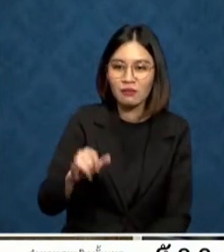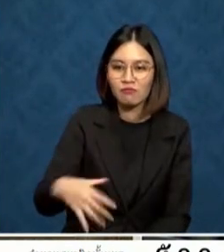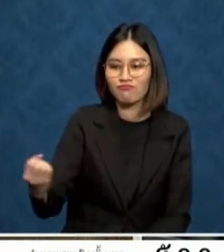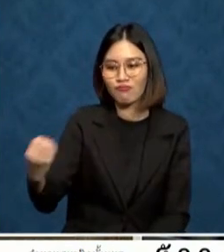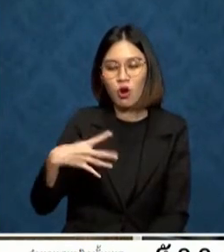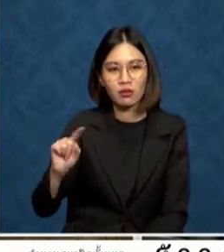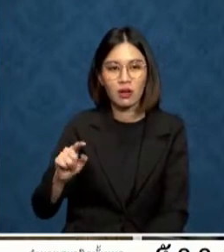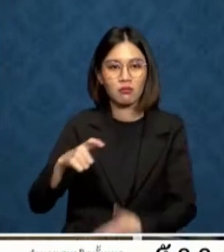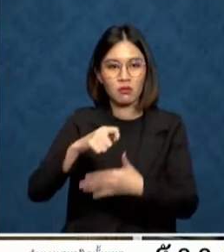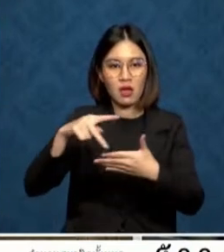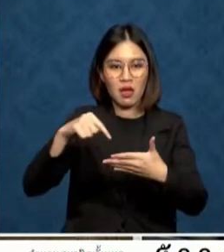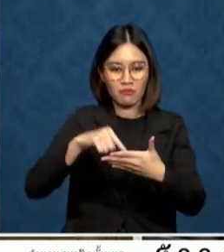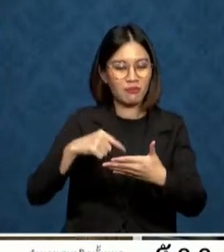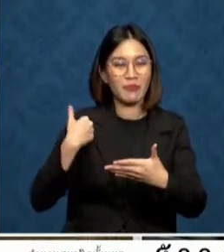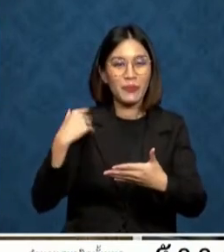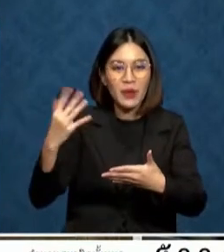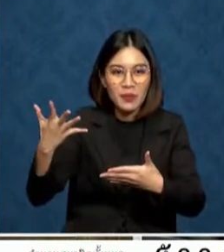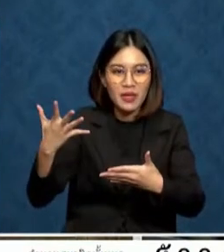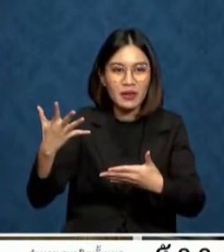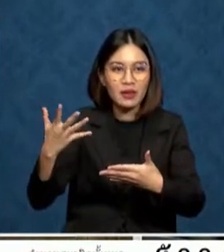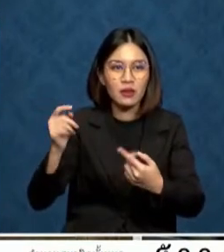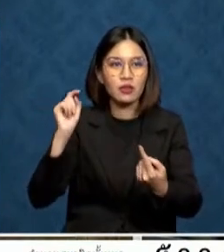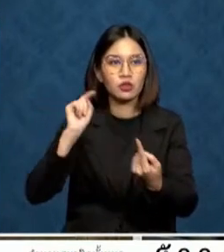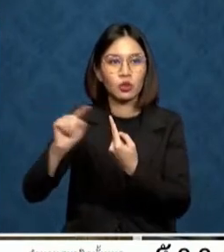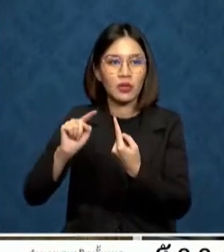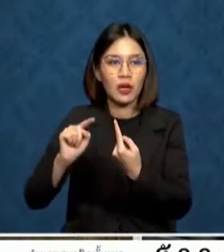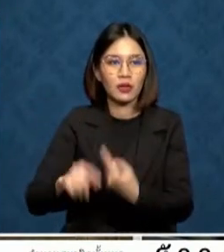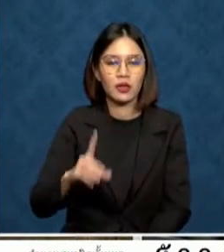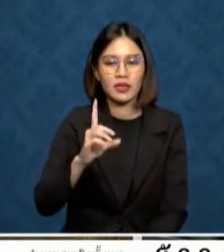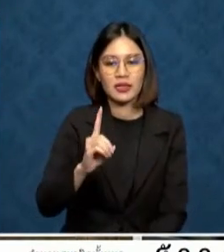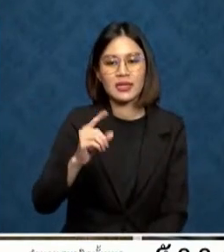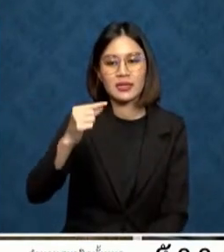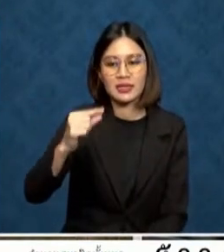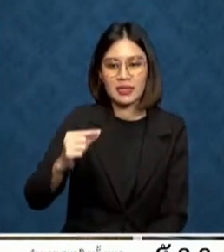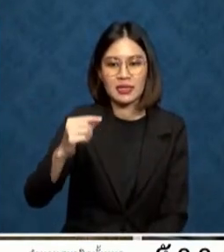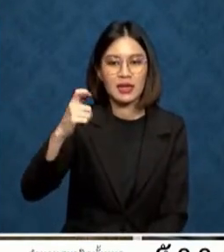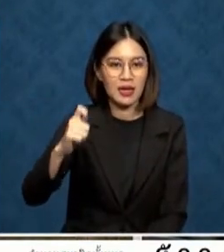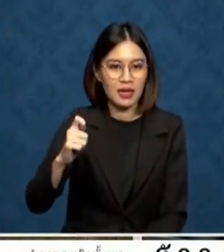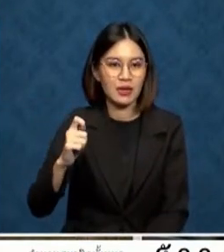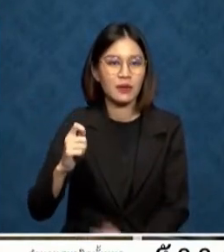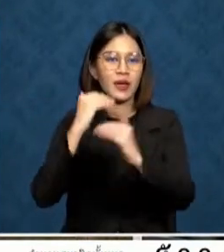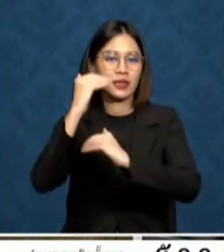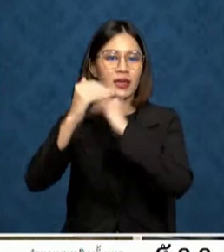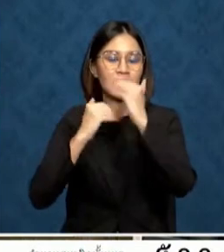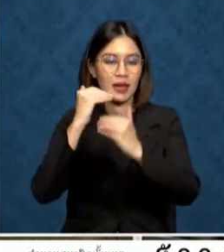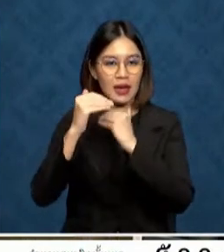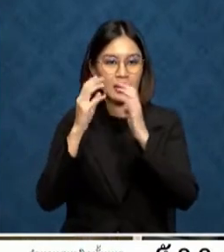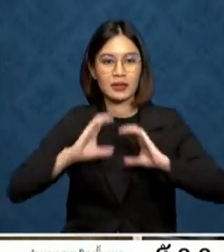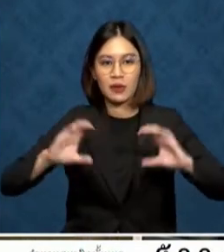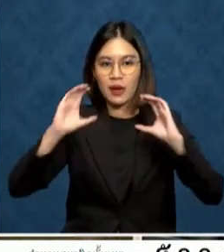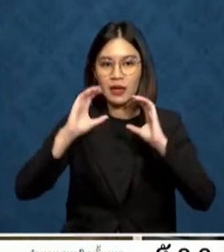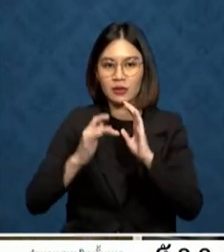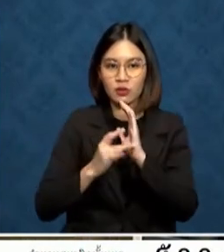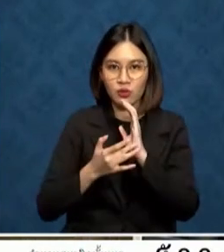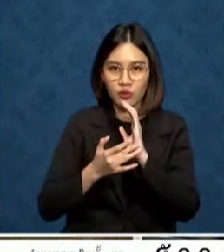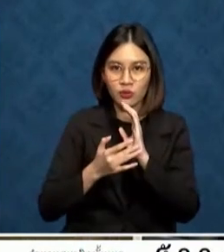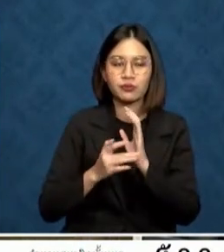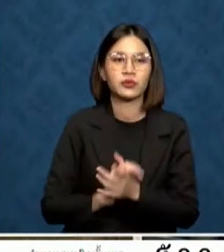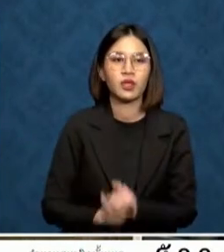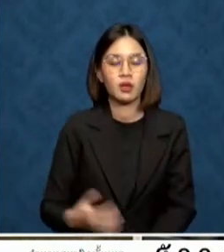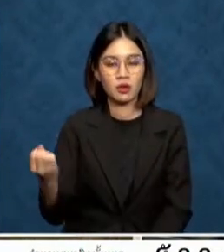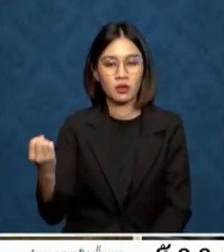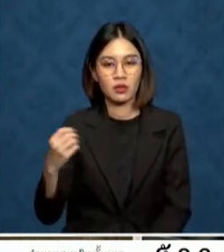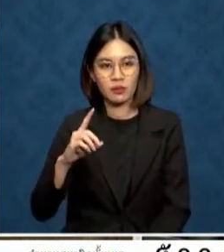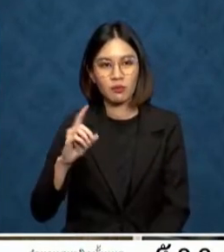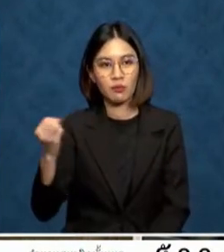แอปนี้ไม่ได้อยู่ที่เ้าแล้วแอปนี้ไปอยู่ที่ dgaสำนักพัฒนารัฐบาลดิจิตอลแล้ว dgaก็บอกเหมือนกันนะครับว่า